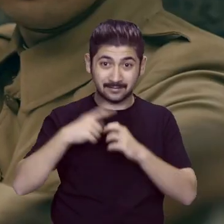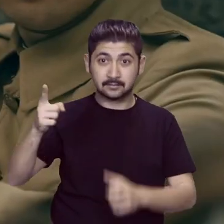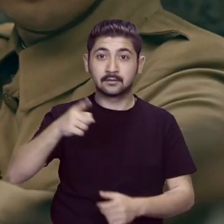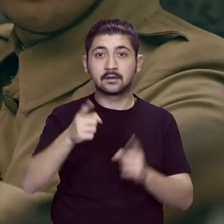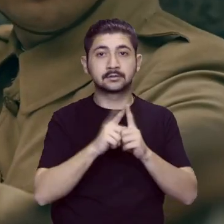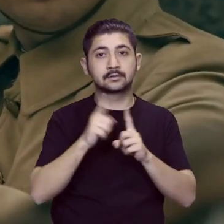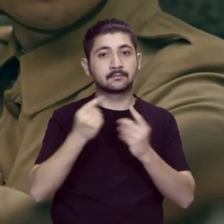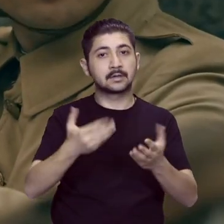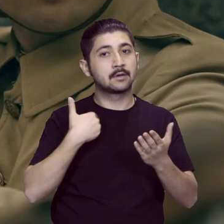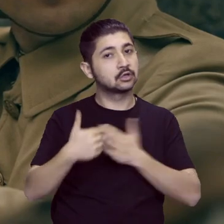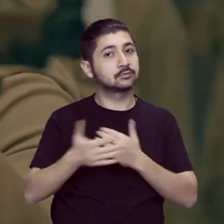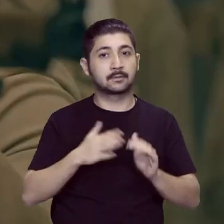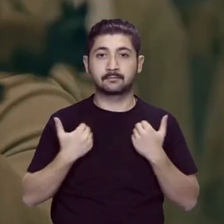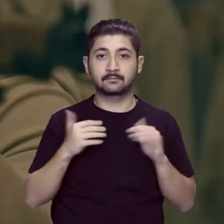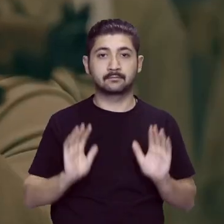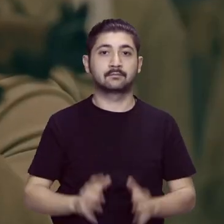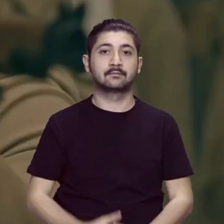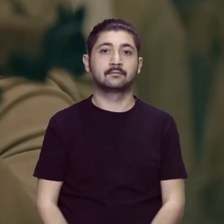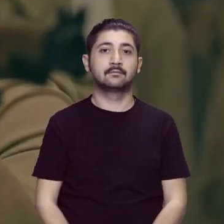verirsin.